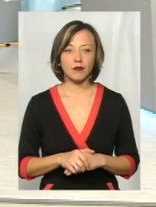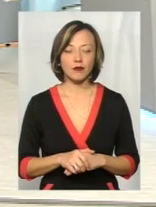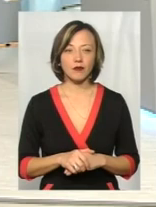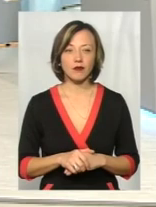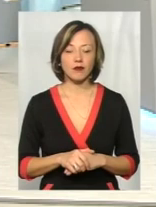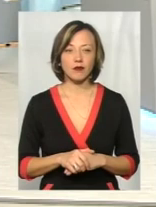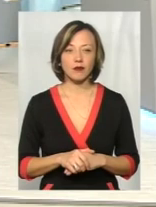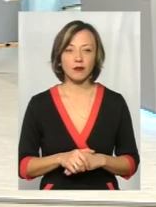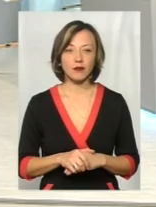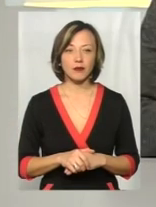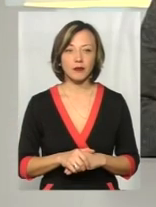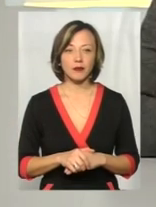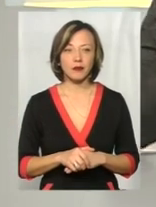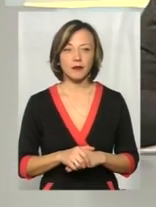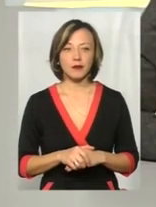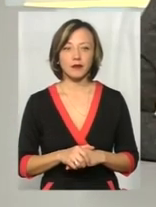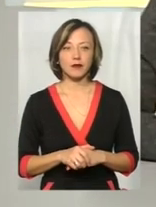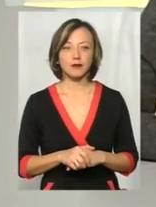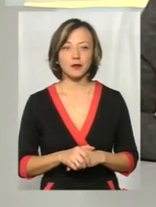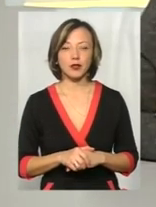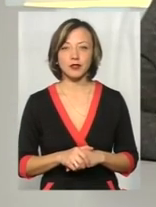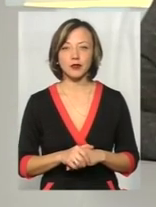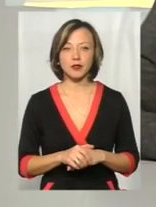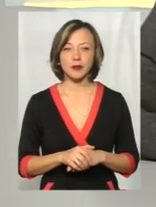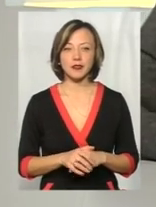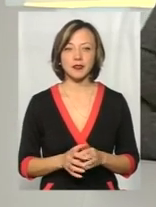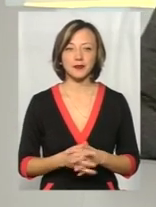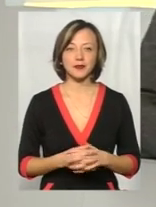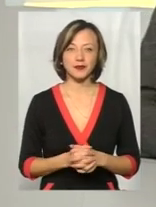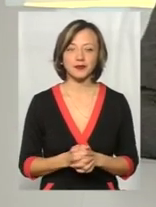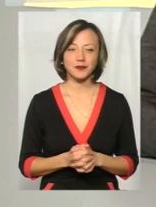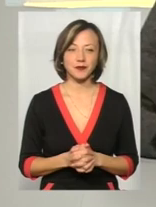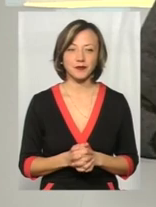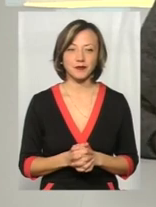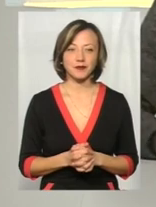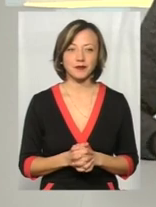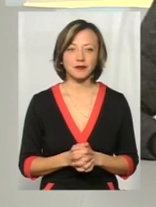перебив, ми говорили. Тут добре ми говорили.